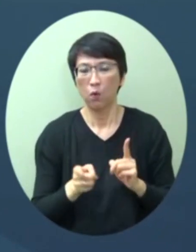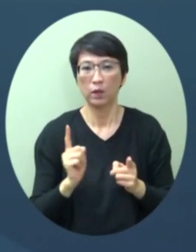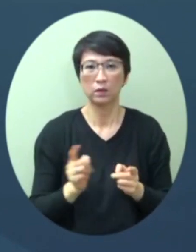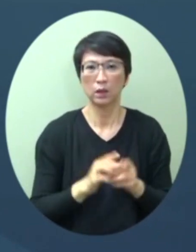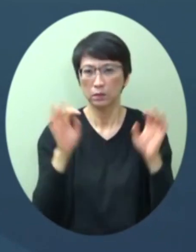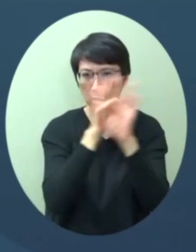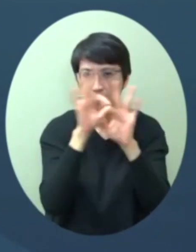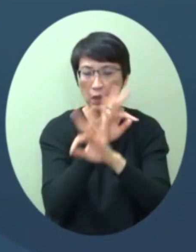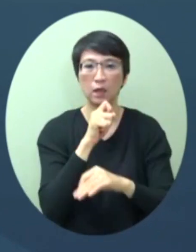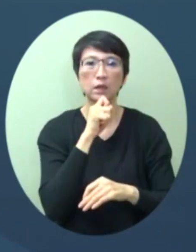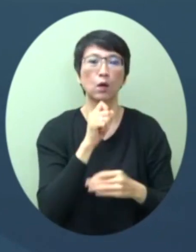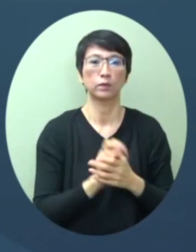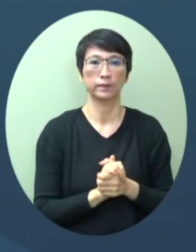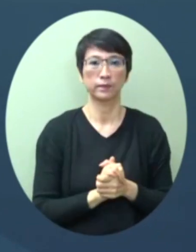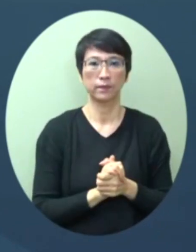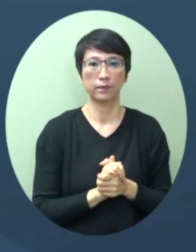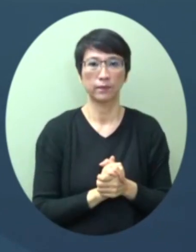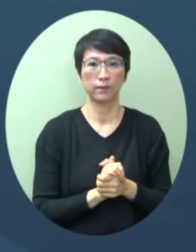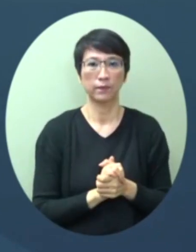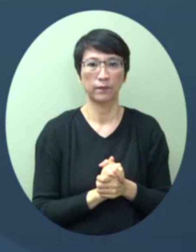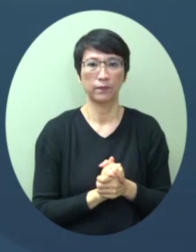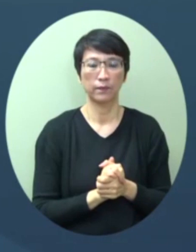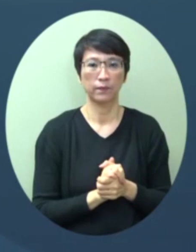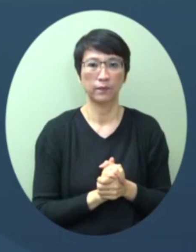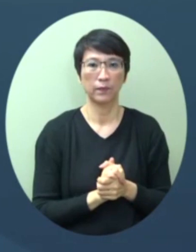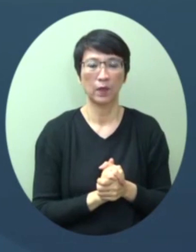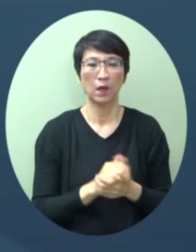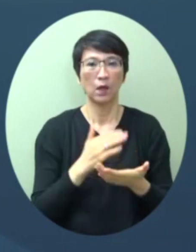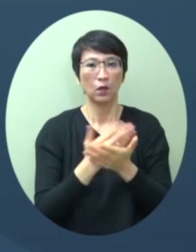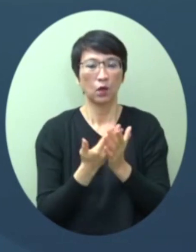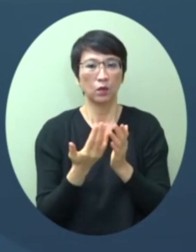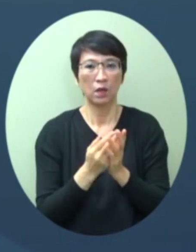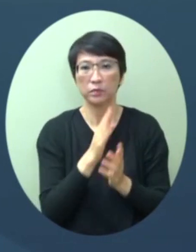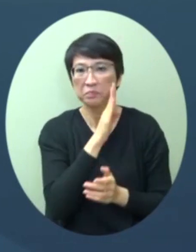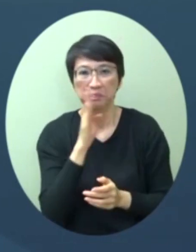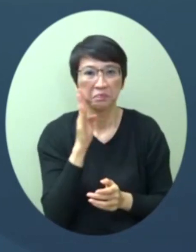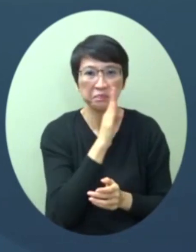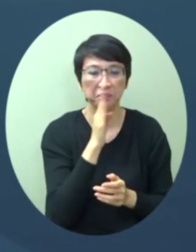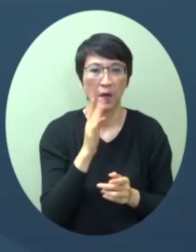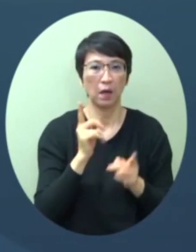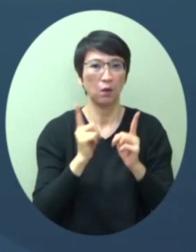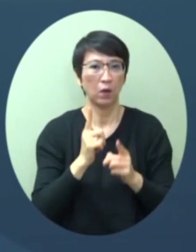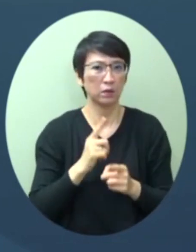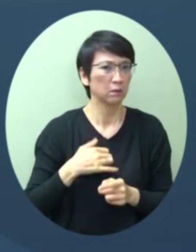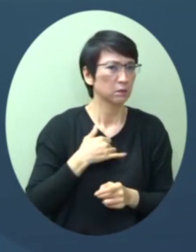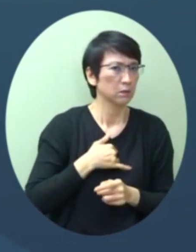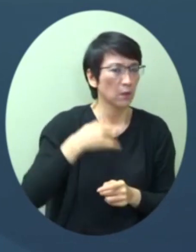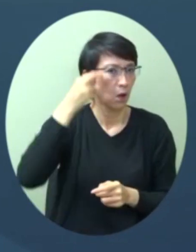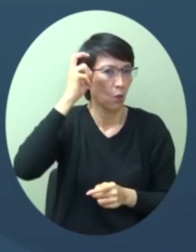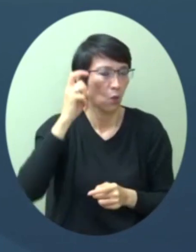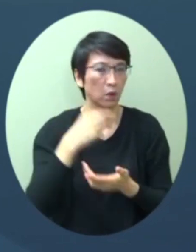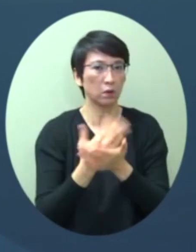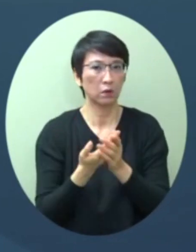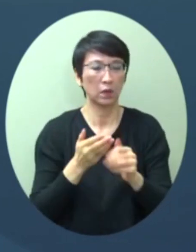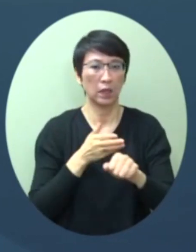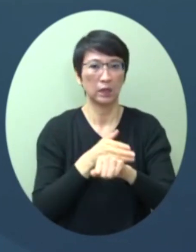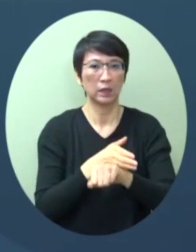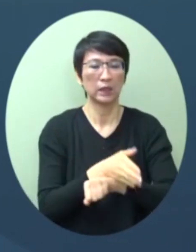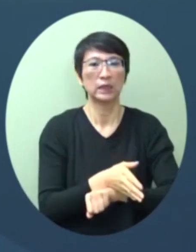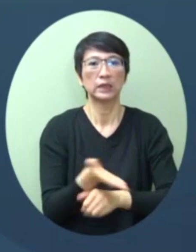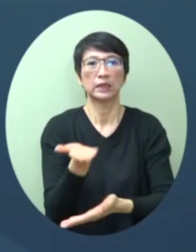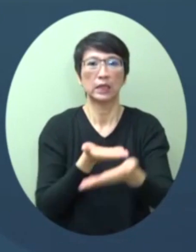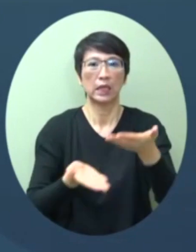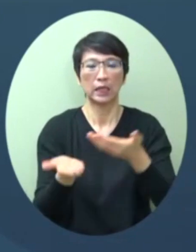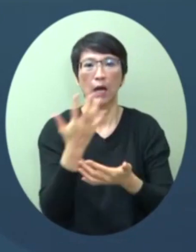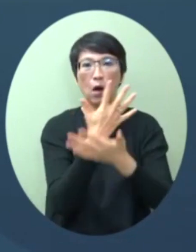一些误解尤其是当有各种谣言和猜测不时在一些社交媒体